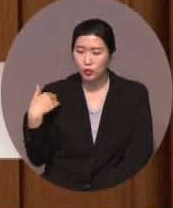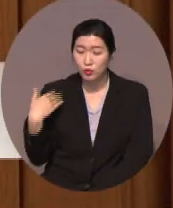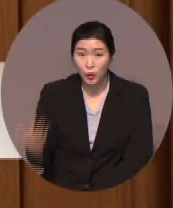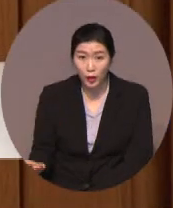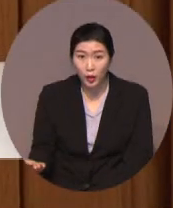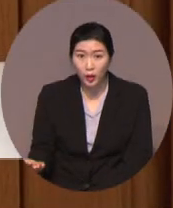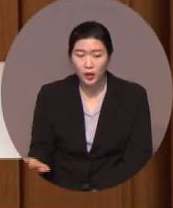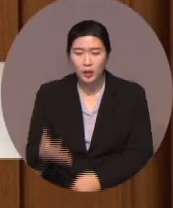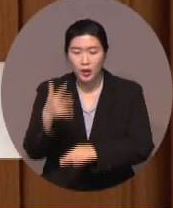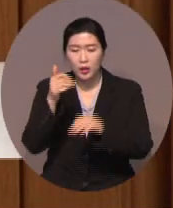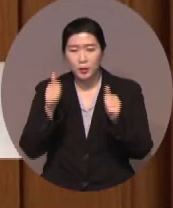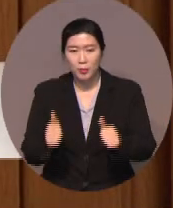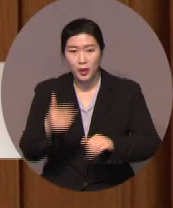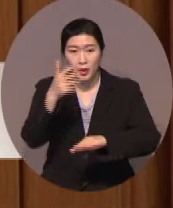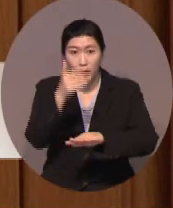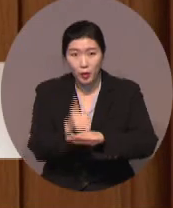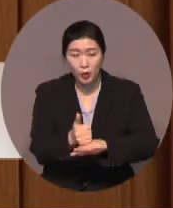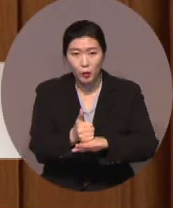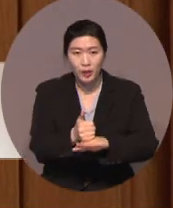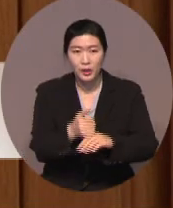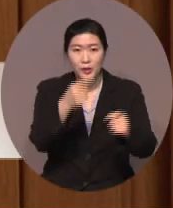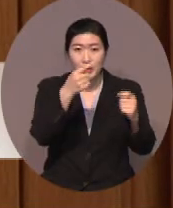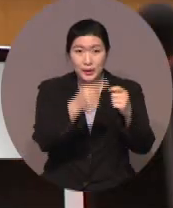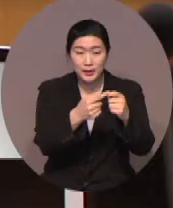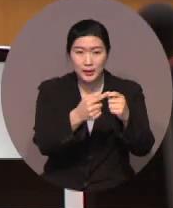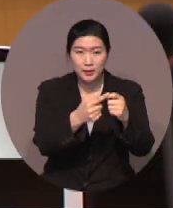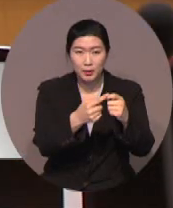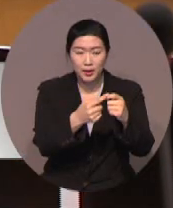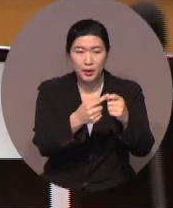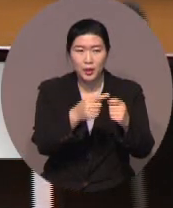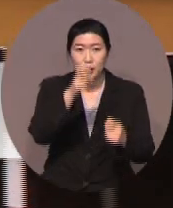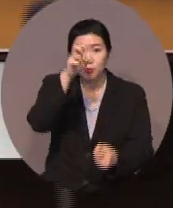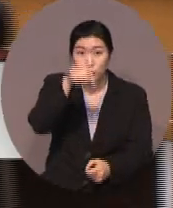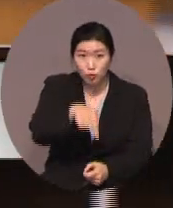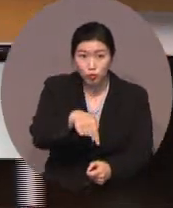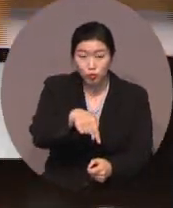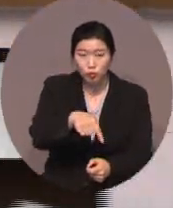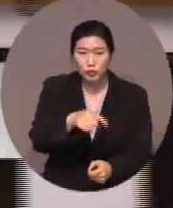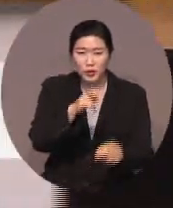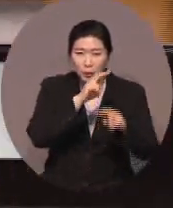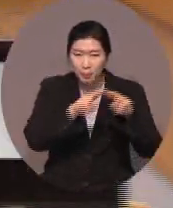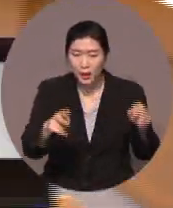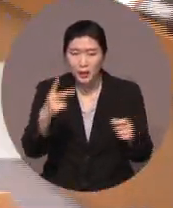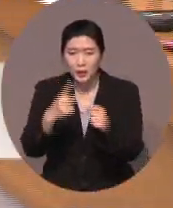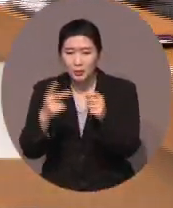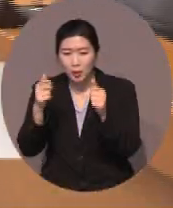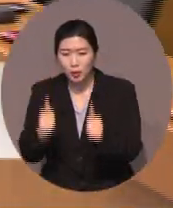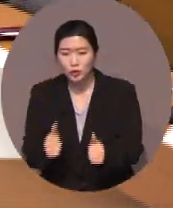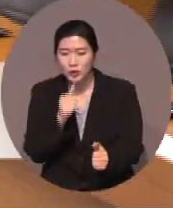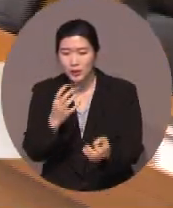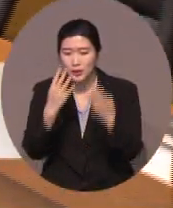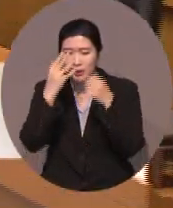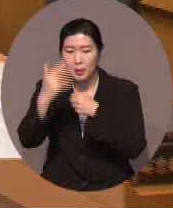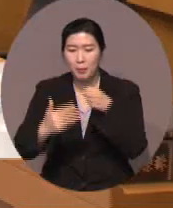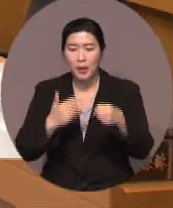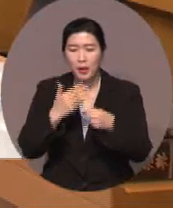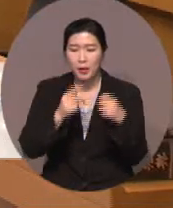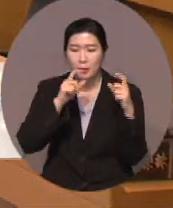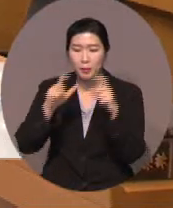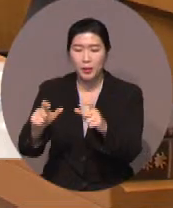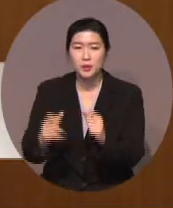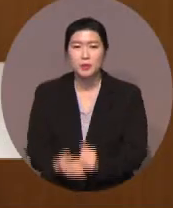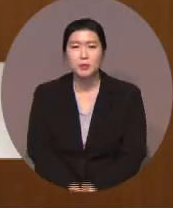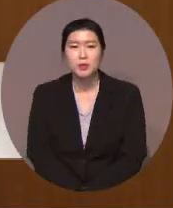숨지게 한 혐의로 기소된 모 연구원 전 부원장에게 무죄를 선고했던 원심을 깨고 징역 8년을 선고했습니다